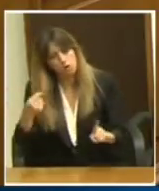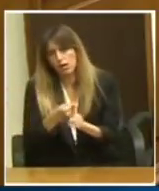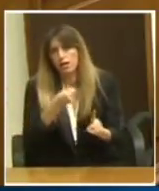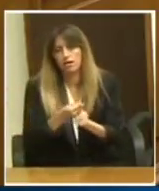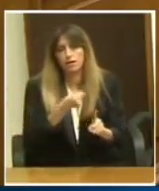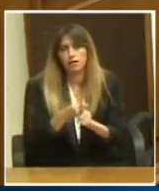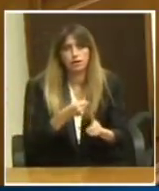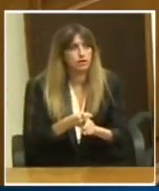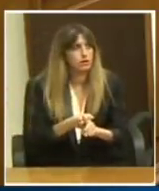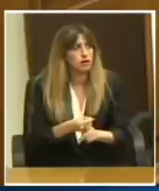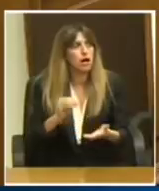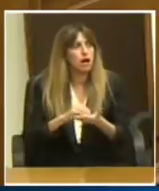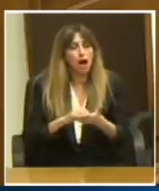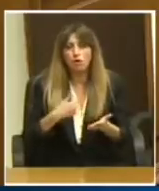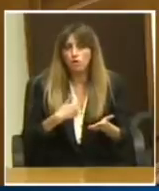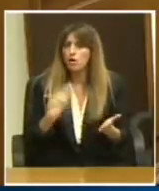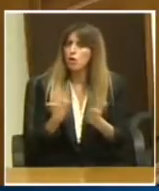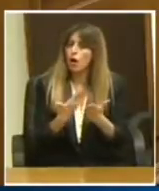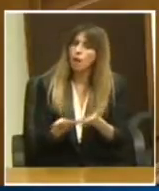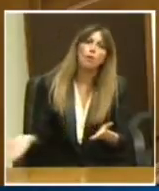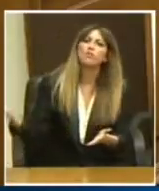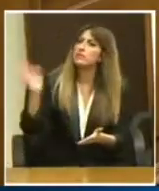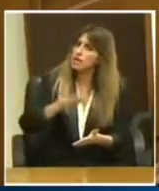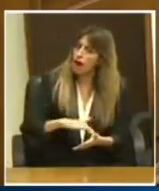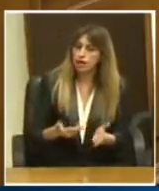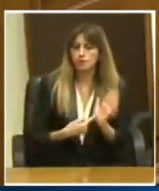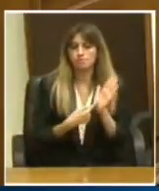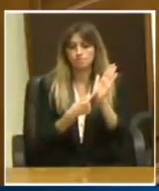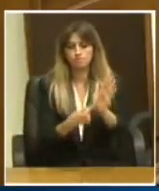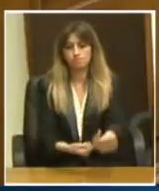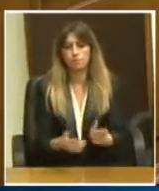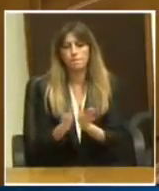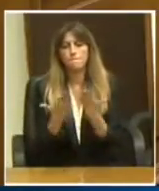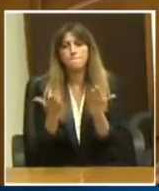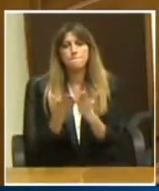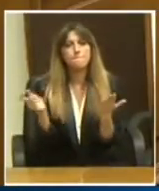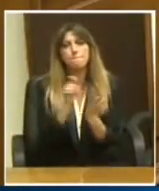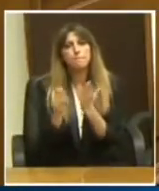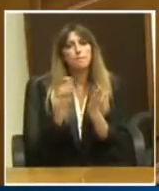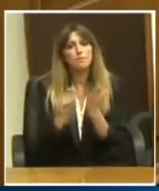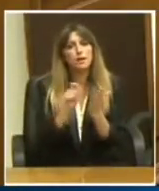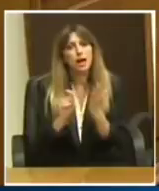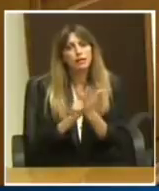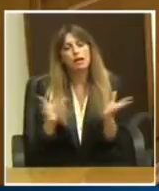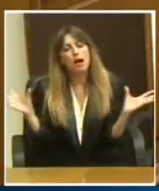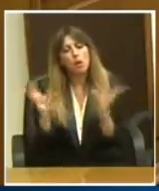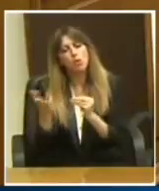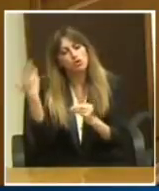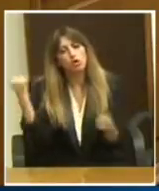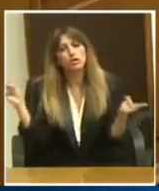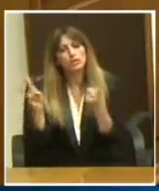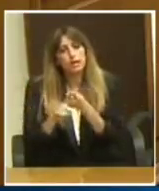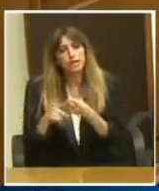του αληθές θα καταθέσω και τα πρακτικά από τη συνάντησή του με τον κύριο Πινέιρο τον